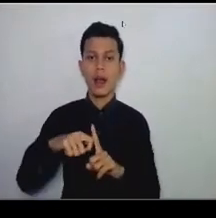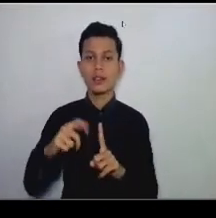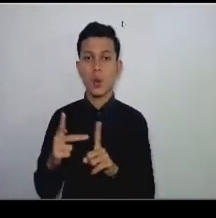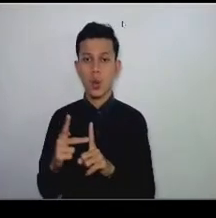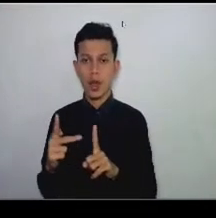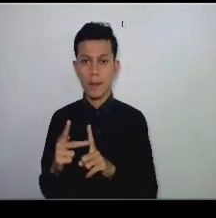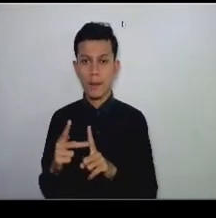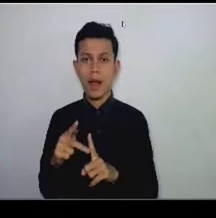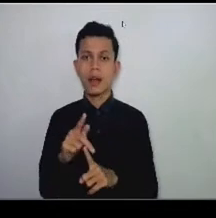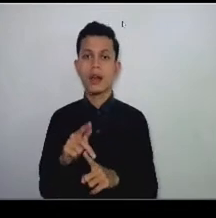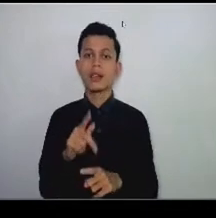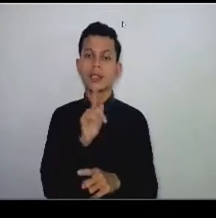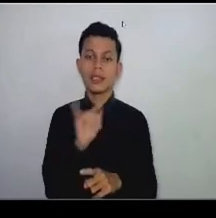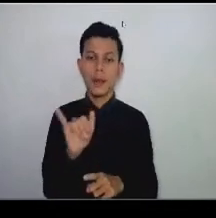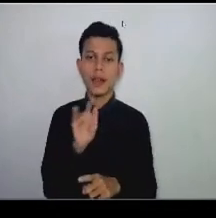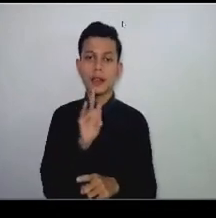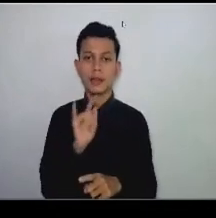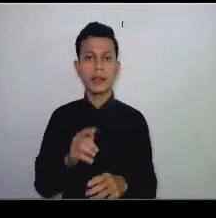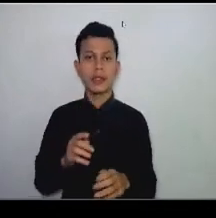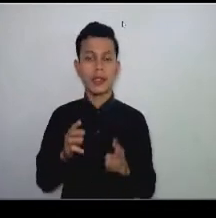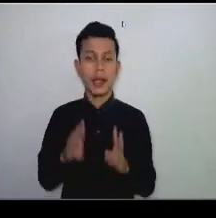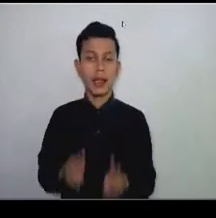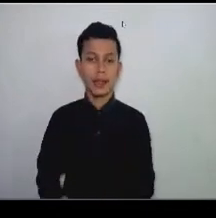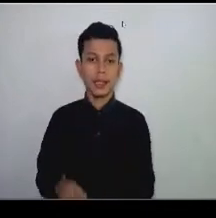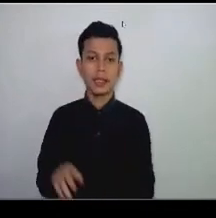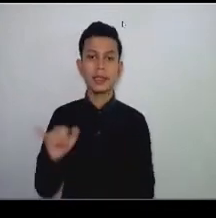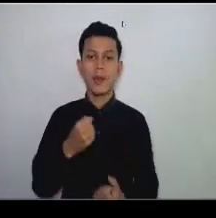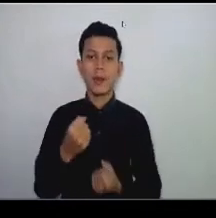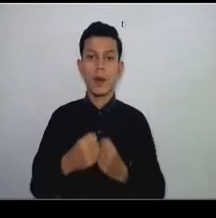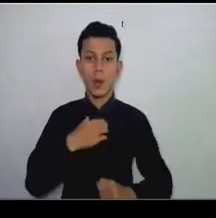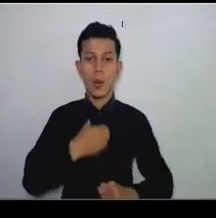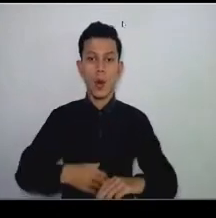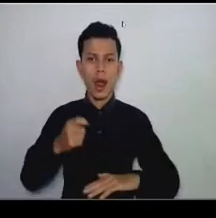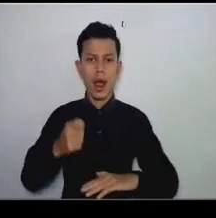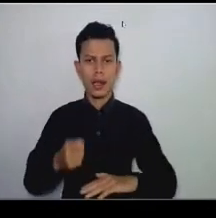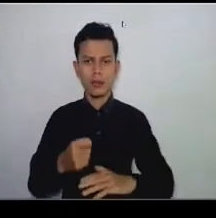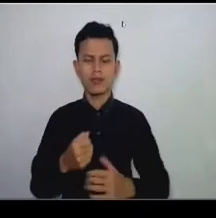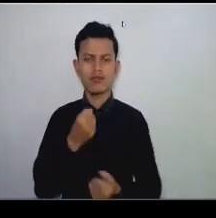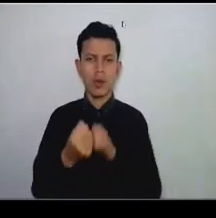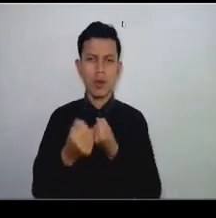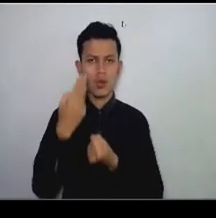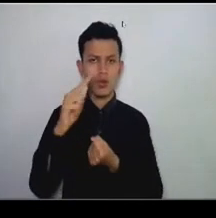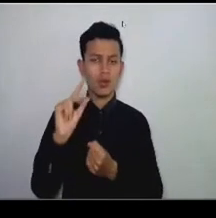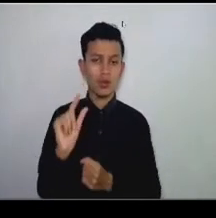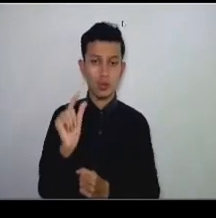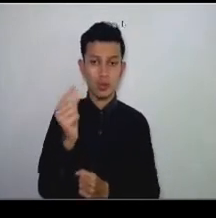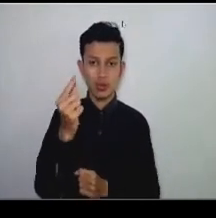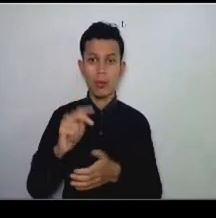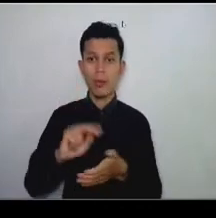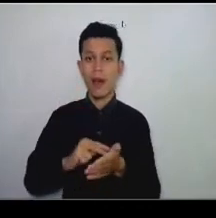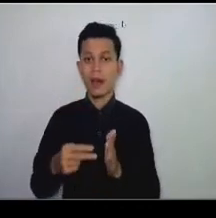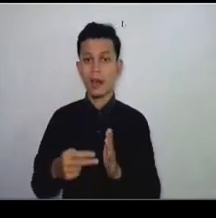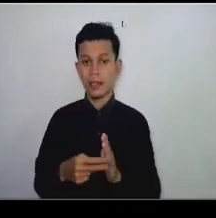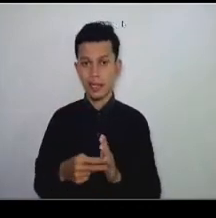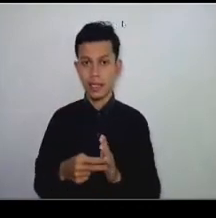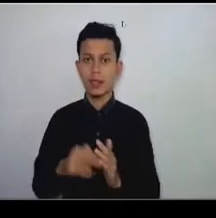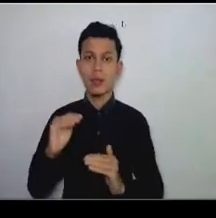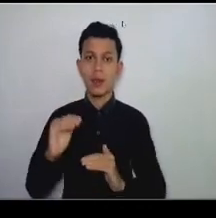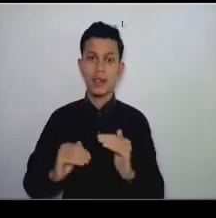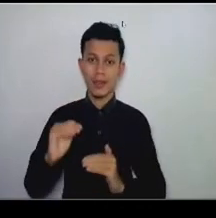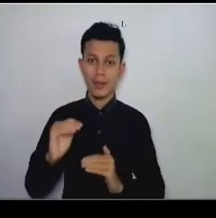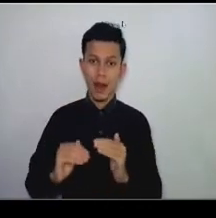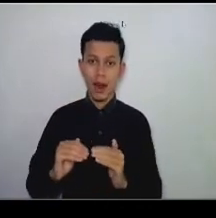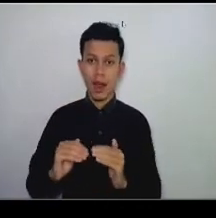halnya dengan kode etik dan perilaku Hakim pada umumnya berlaku secara universal maka sebelum mempertimbangkan kedua hal tersebut